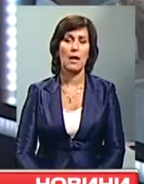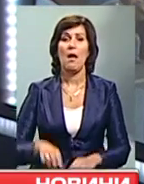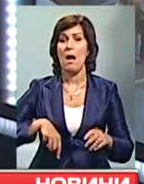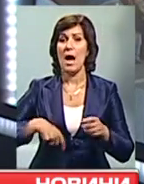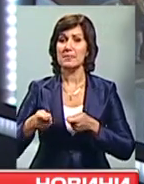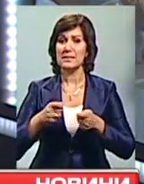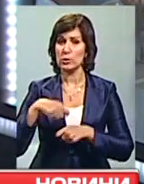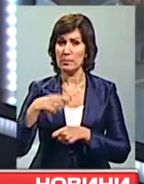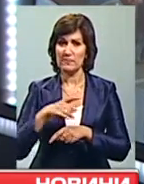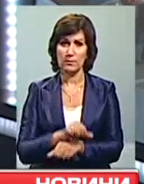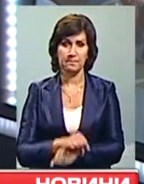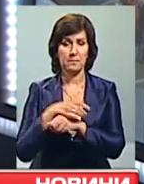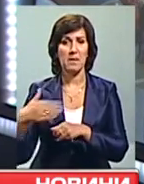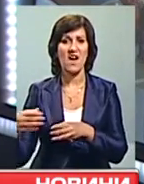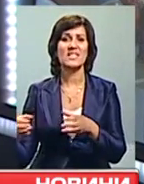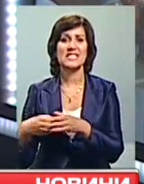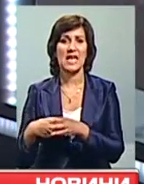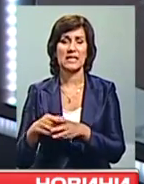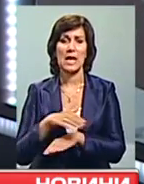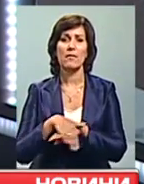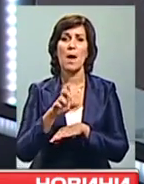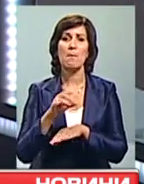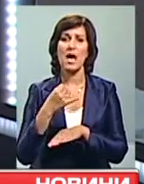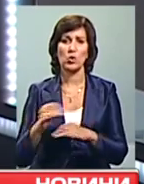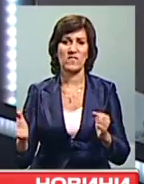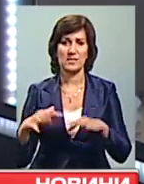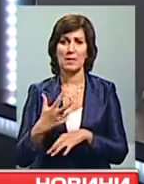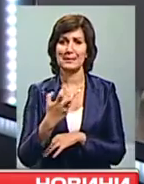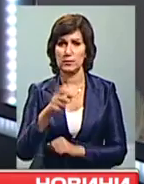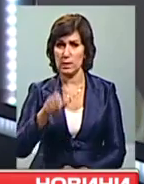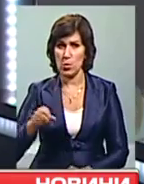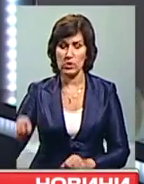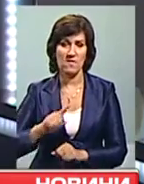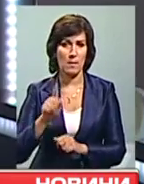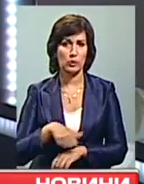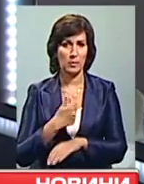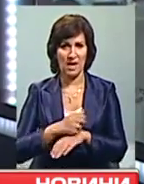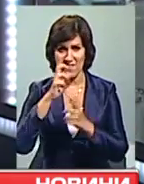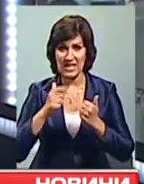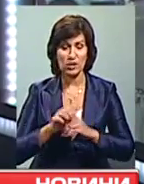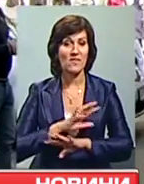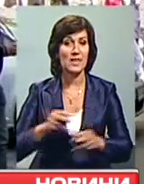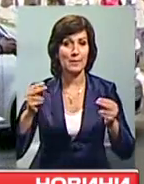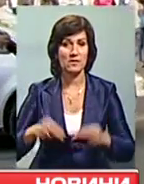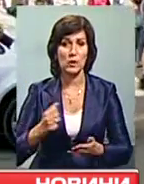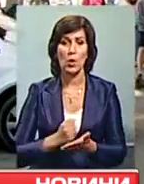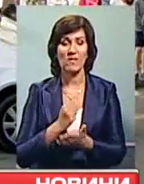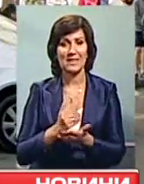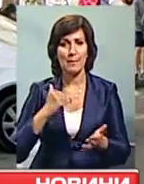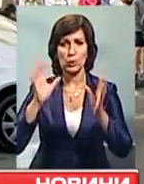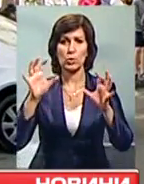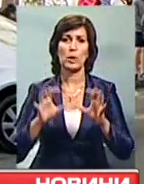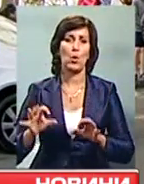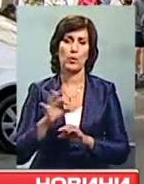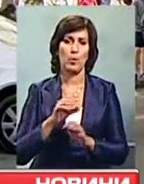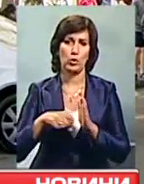Адміністрацію президента сьогодні пікетував правий сектор. На Банковій зібралося близько 300 людей. Вимагали, щоб глава держави не підписував ухвалені напередодні